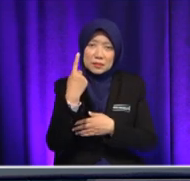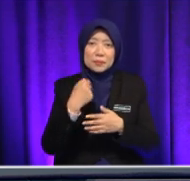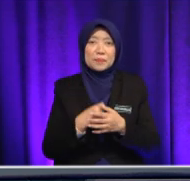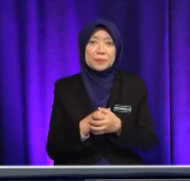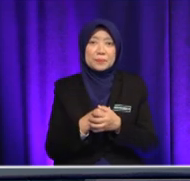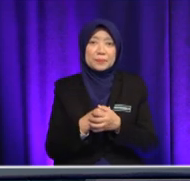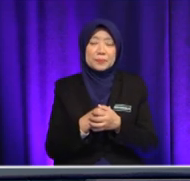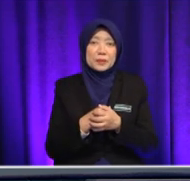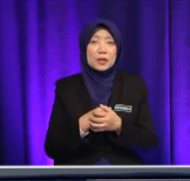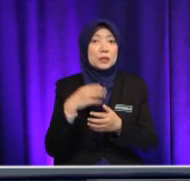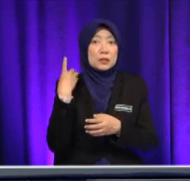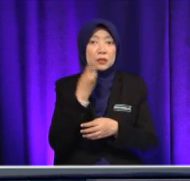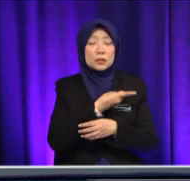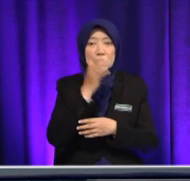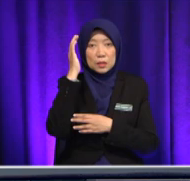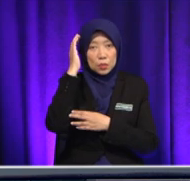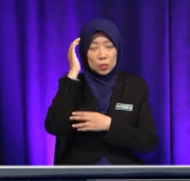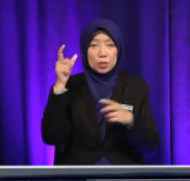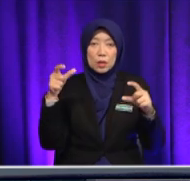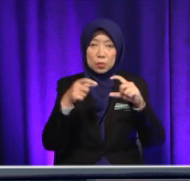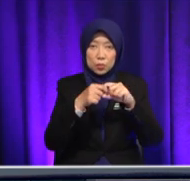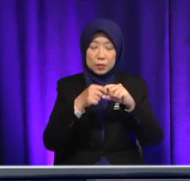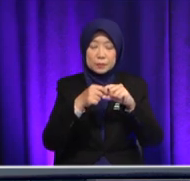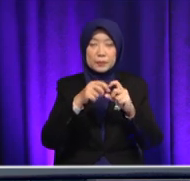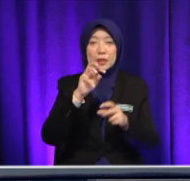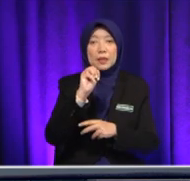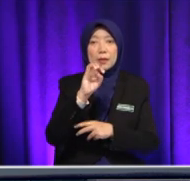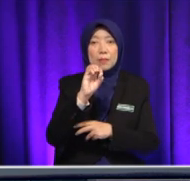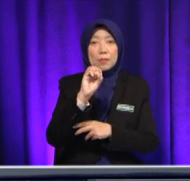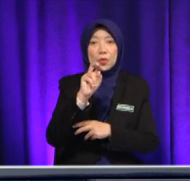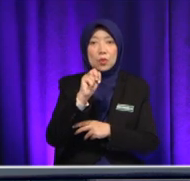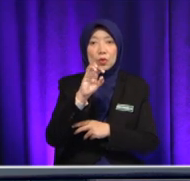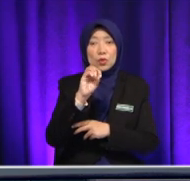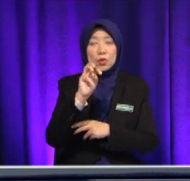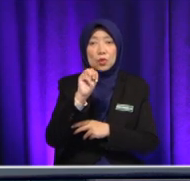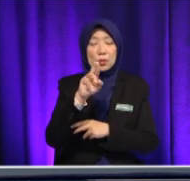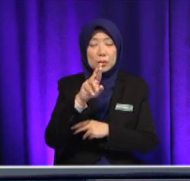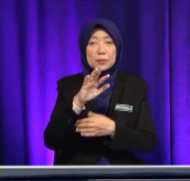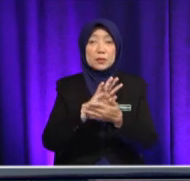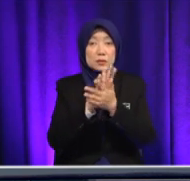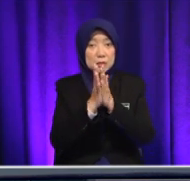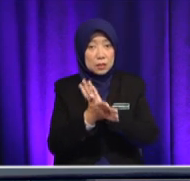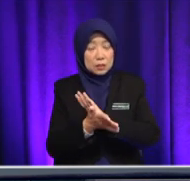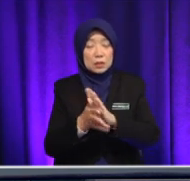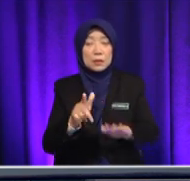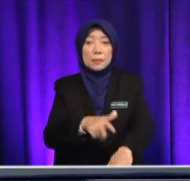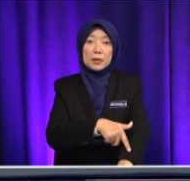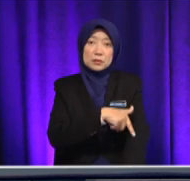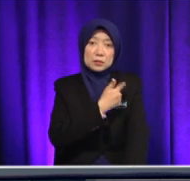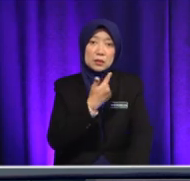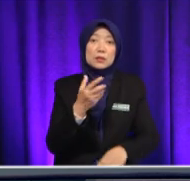monomer, gabungan monomer yang banyak yang saiznya kecil jadi satu rantai yang panjang akan